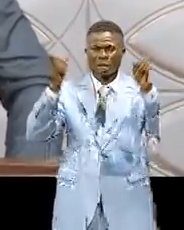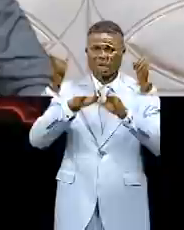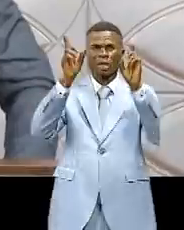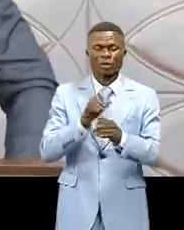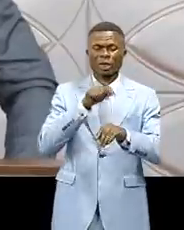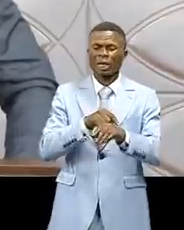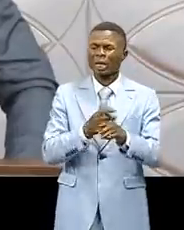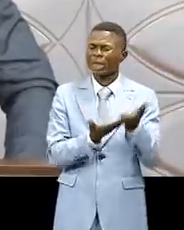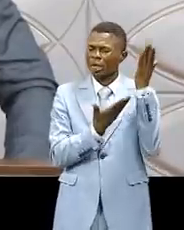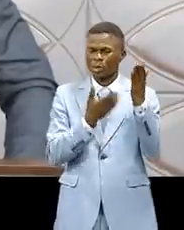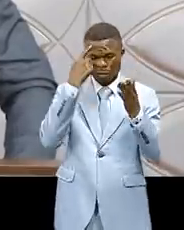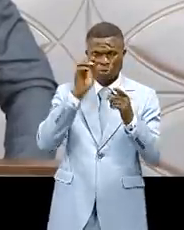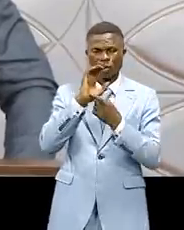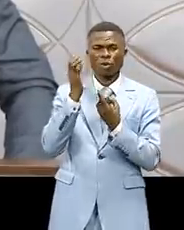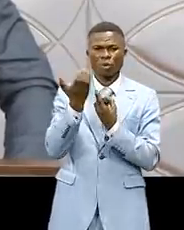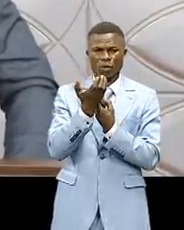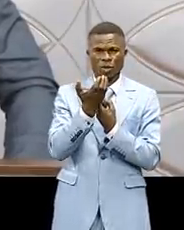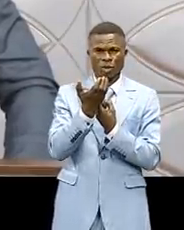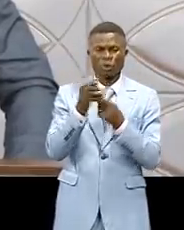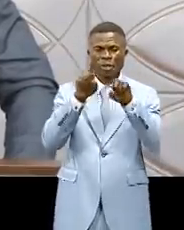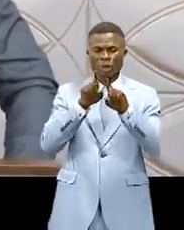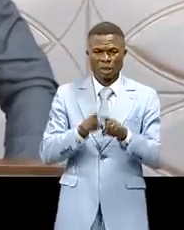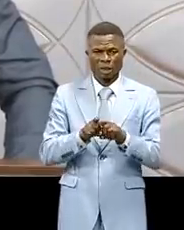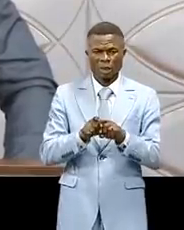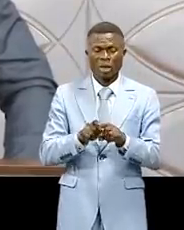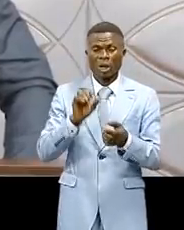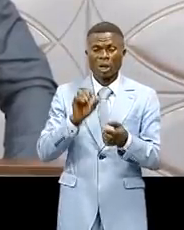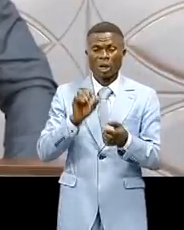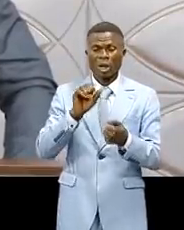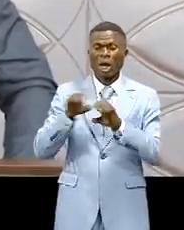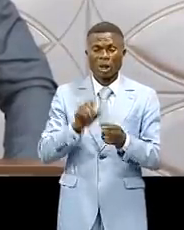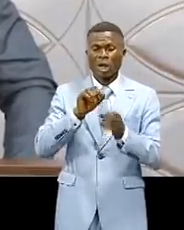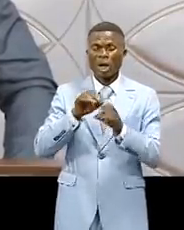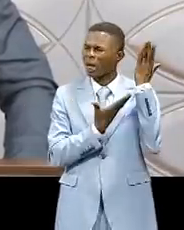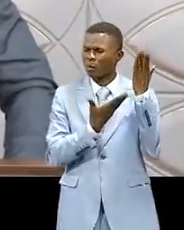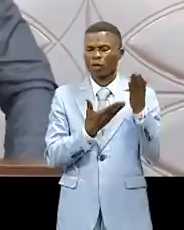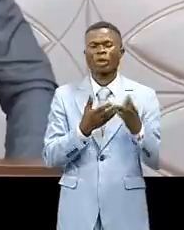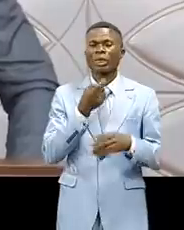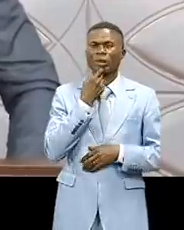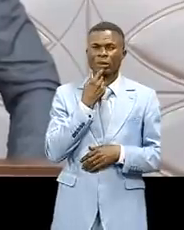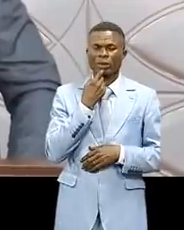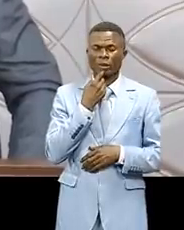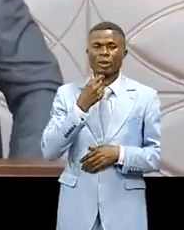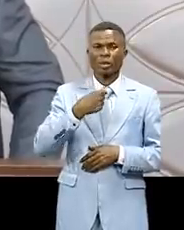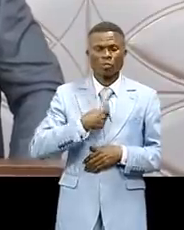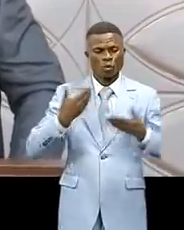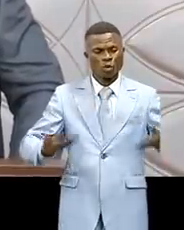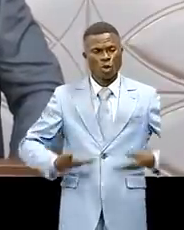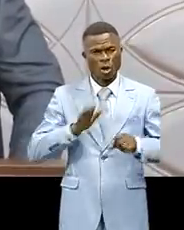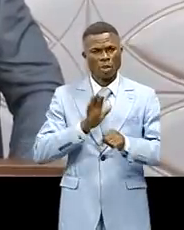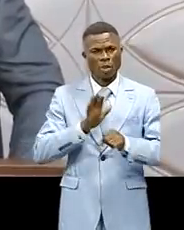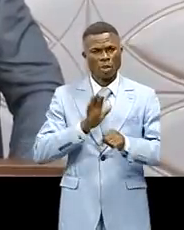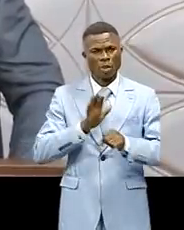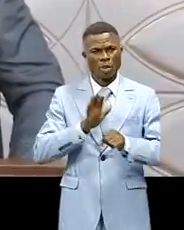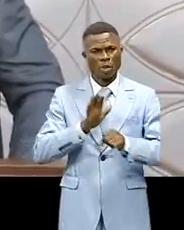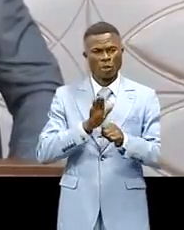en culturelle et par là un grand événement historique ce serait profondément heureux d'inaugurer cette